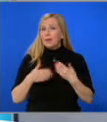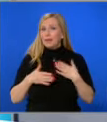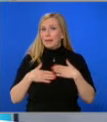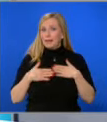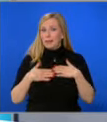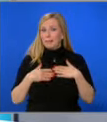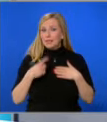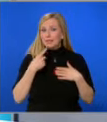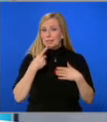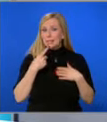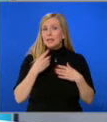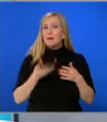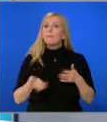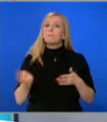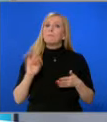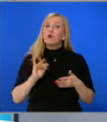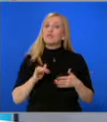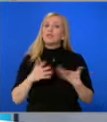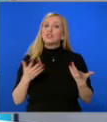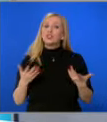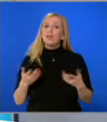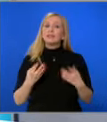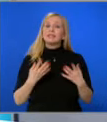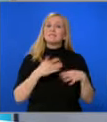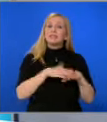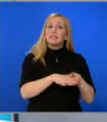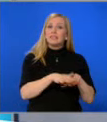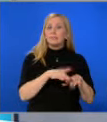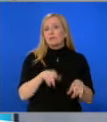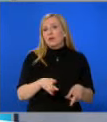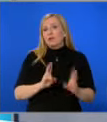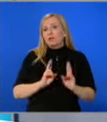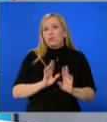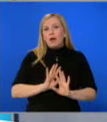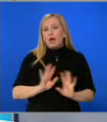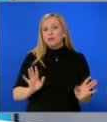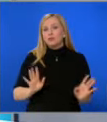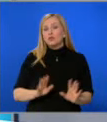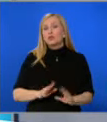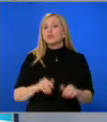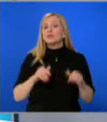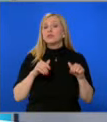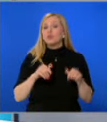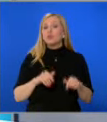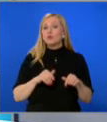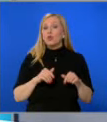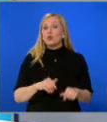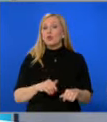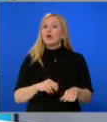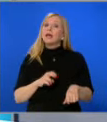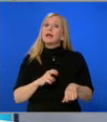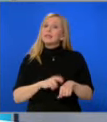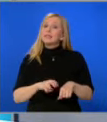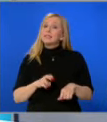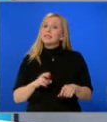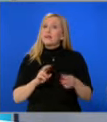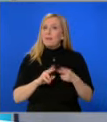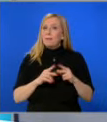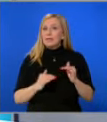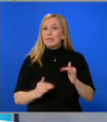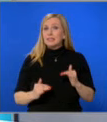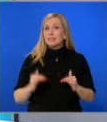има за повече пари за повече системи. Това е нормално, защото БВП на държавата расте, но в същото